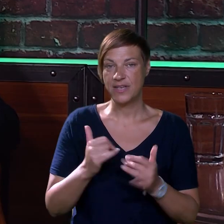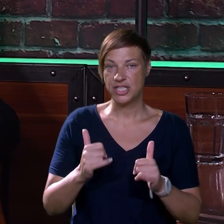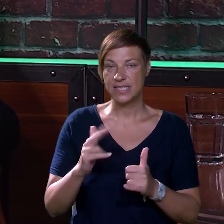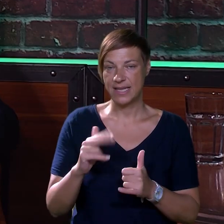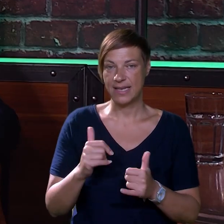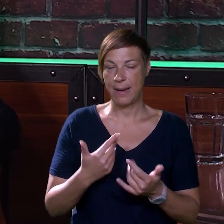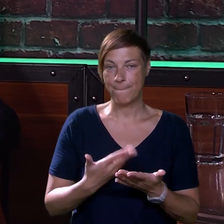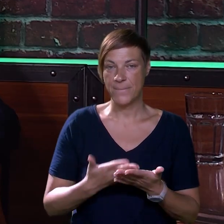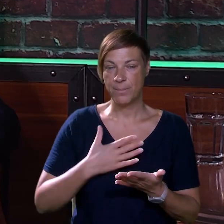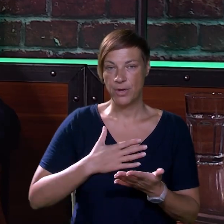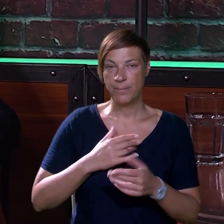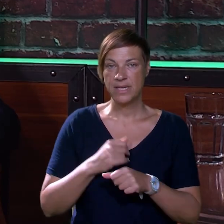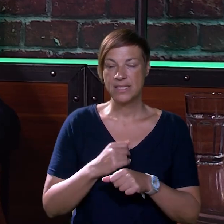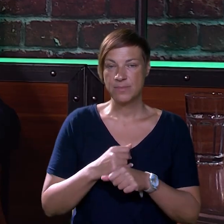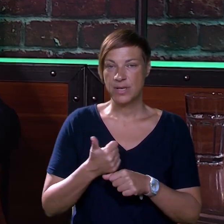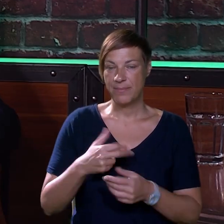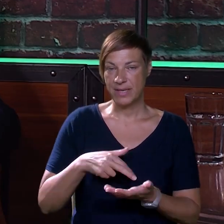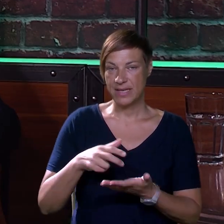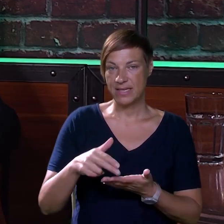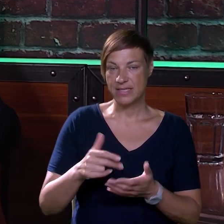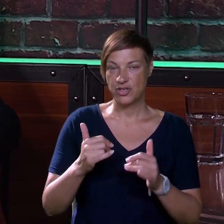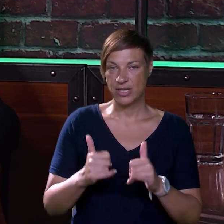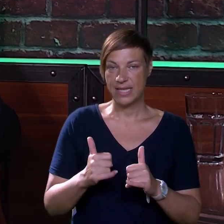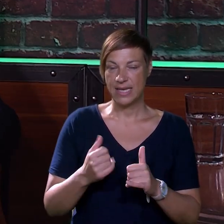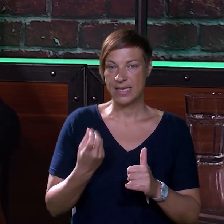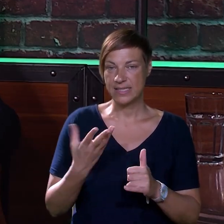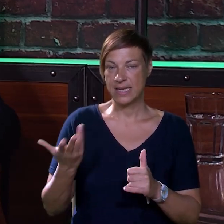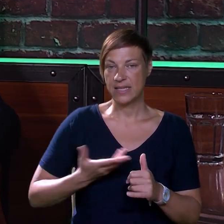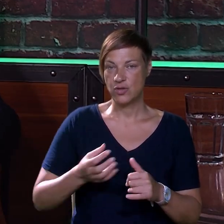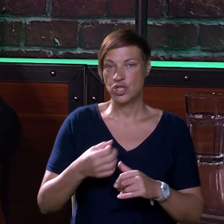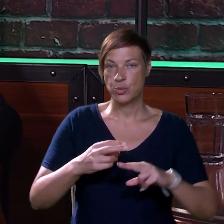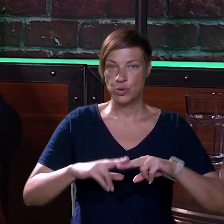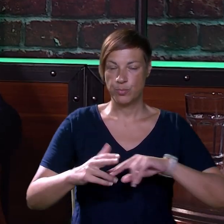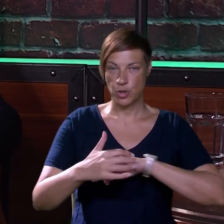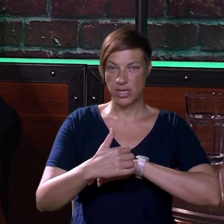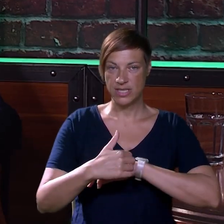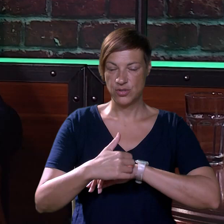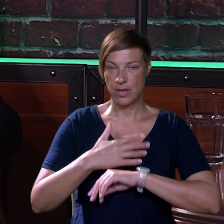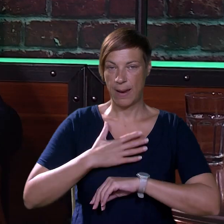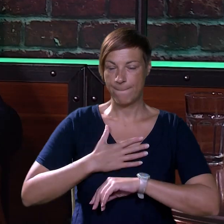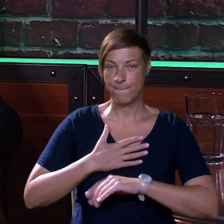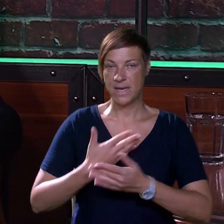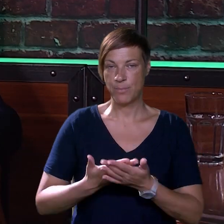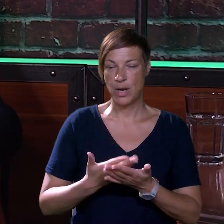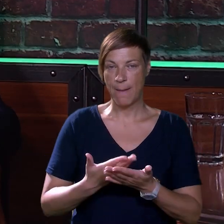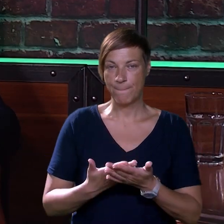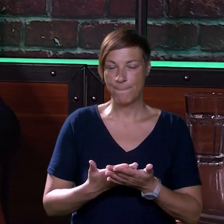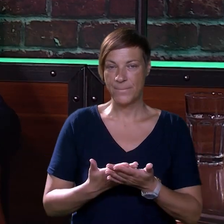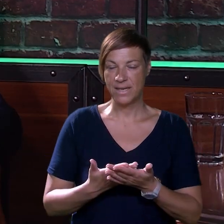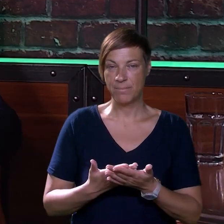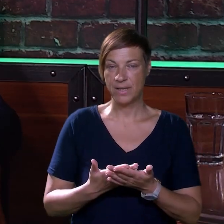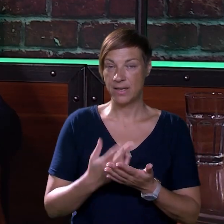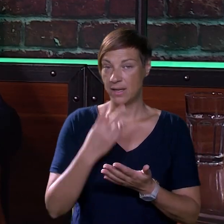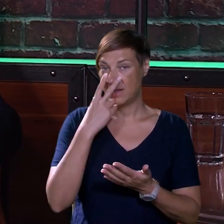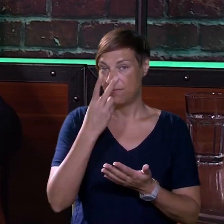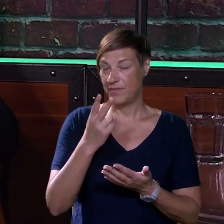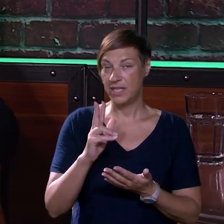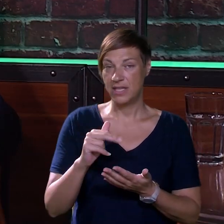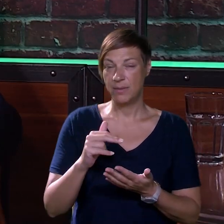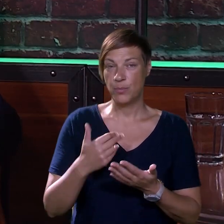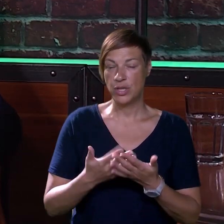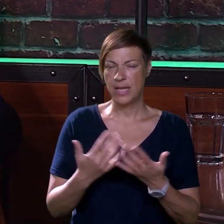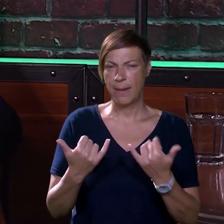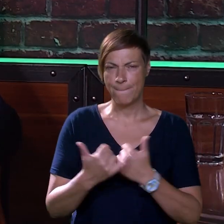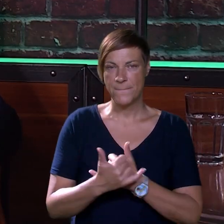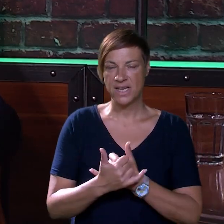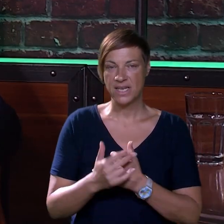sada imamo. Vidite, mi smo napravili jedan iskorak da danas kada neko dođe u opću bolnicu Dubrovnik i mi njemu, na primjer, ustanovimo da on ima neku